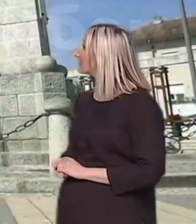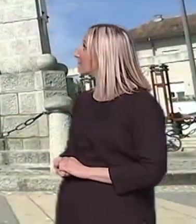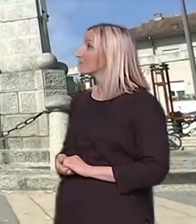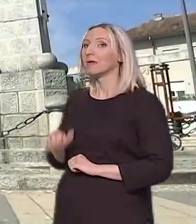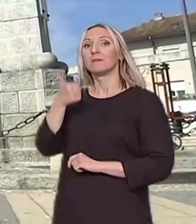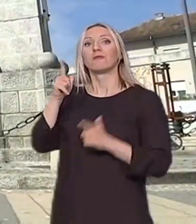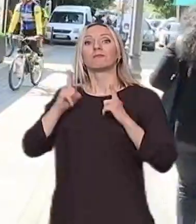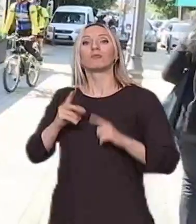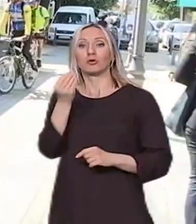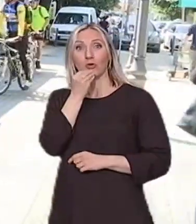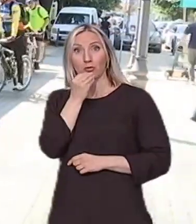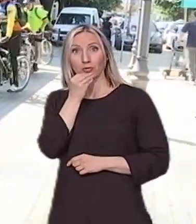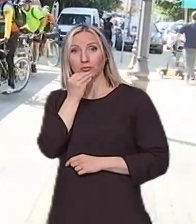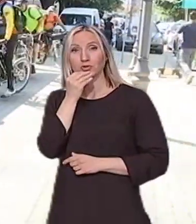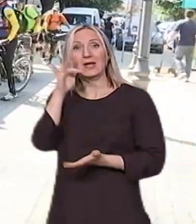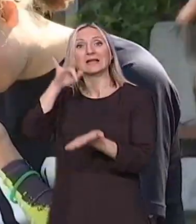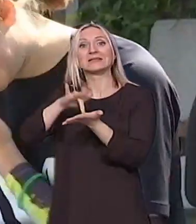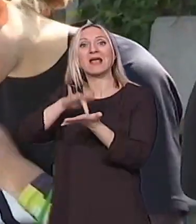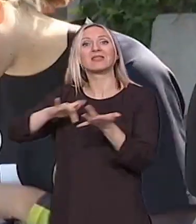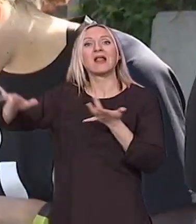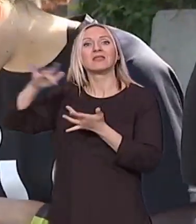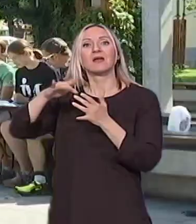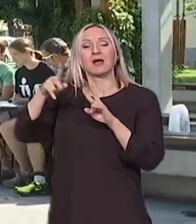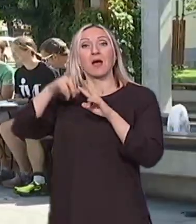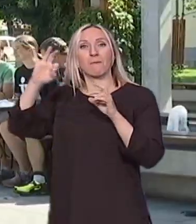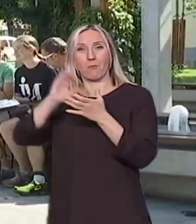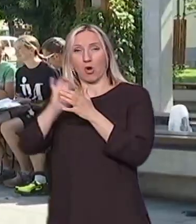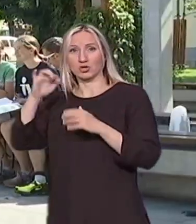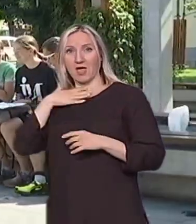Prvi predak za doručak bio je na centralnom trgu u Požegi.